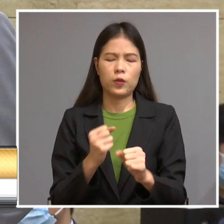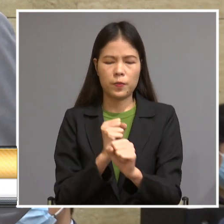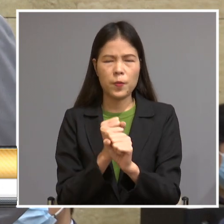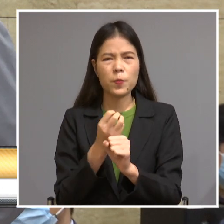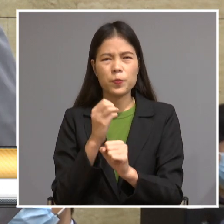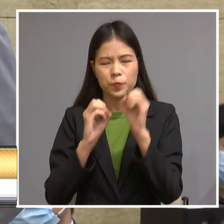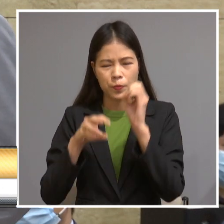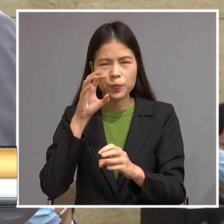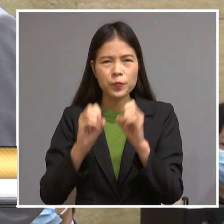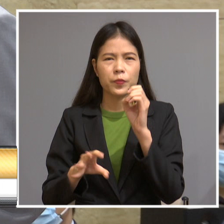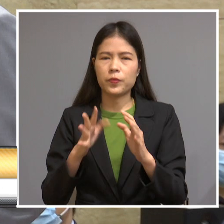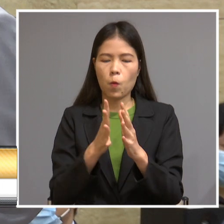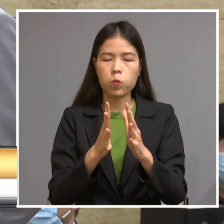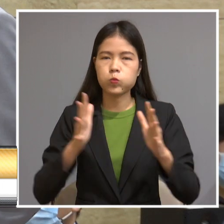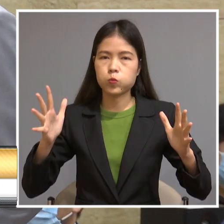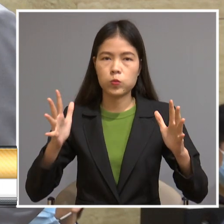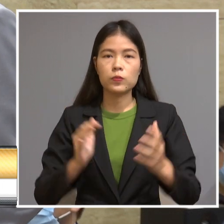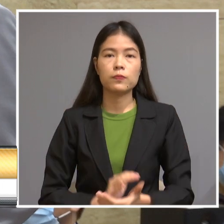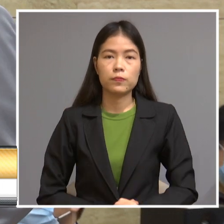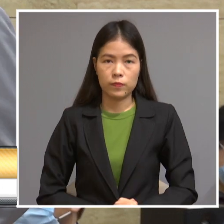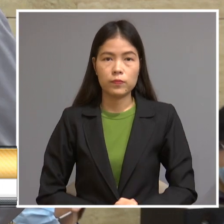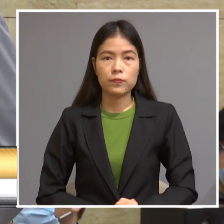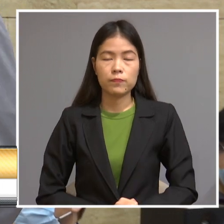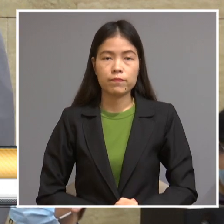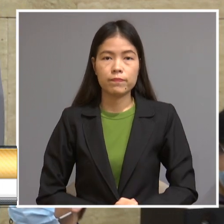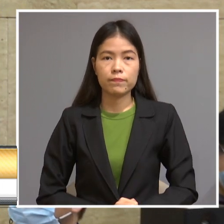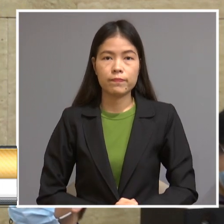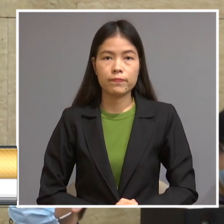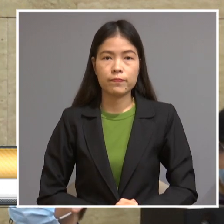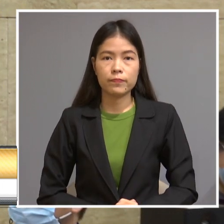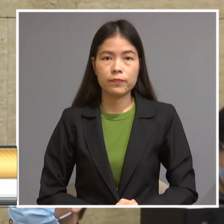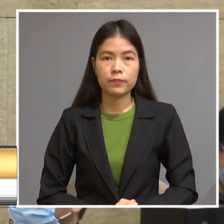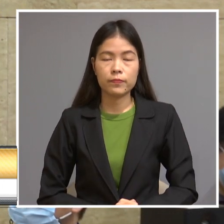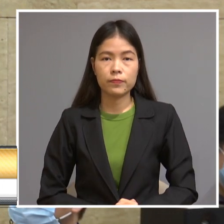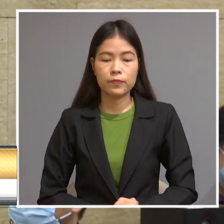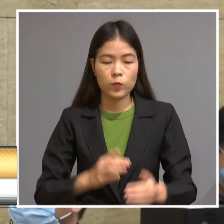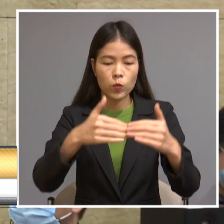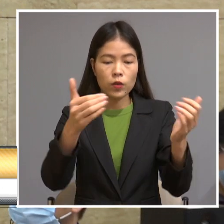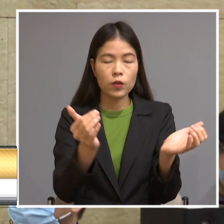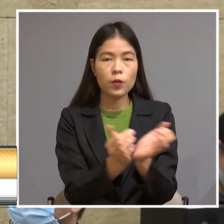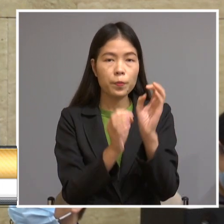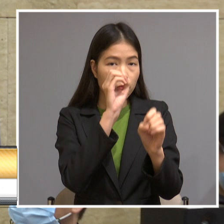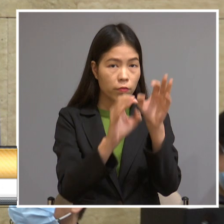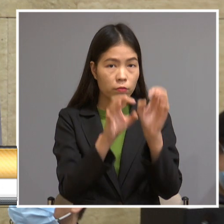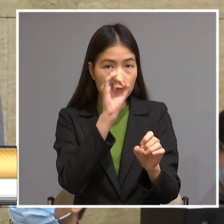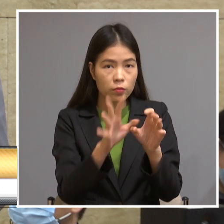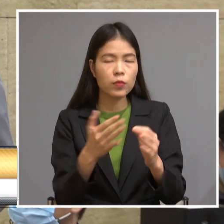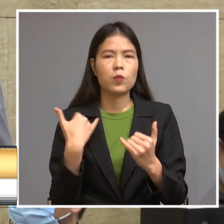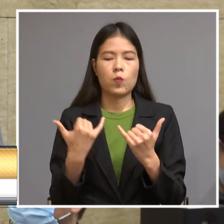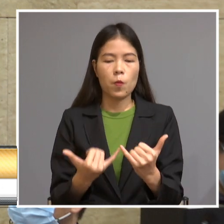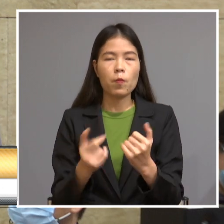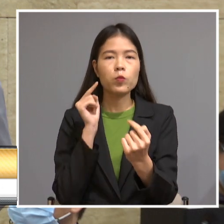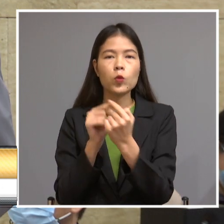มากที่จะต้องนำมาทิ้ง ในสถานที่ทิขยะอย่นี้แล้วก็นี่ลครั คเปกเดนปัหาที่ว่าในการแ้ปัหา